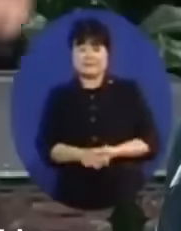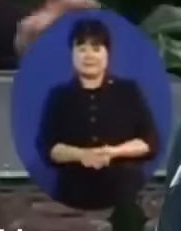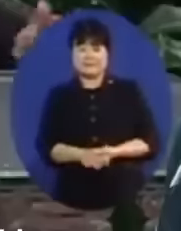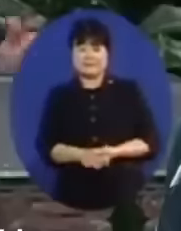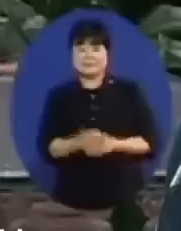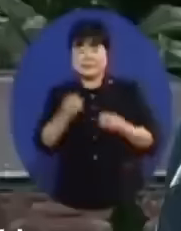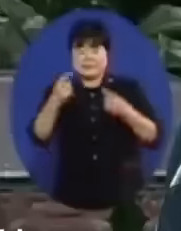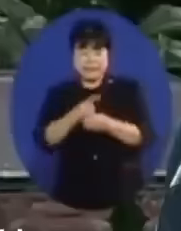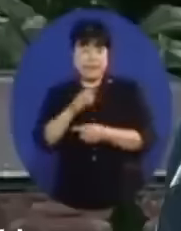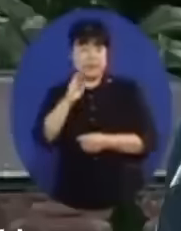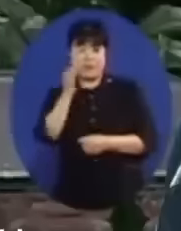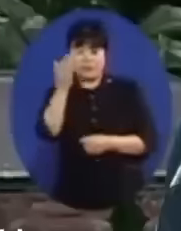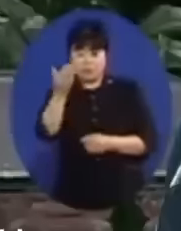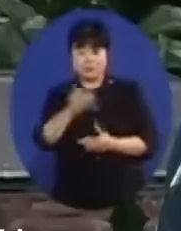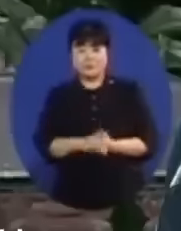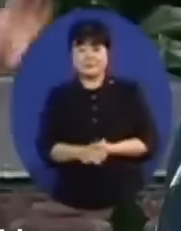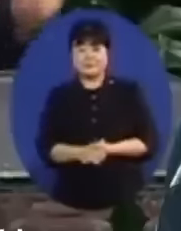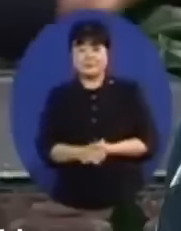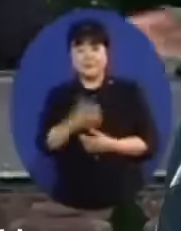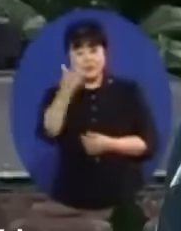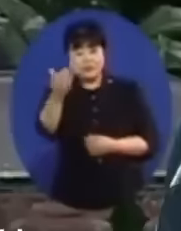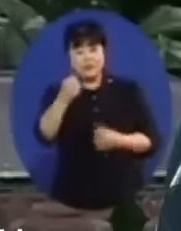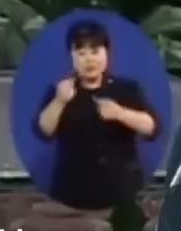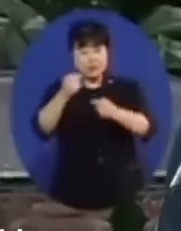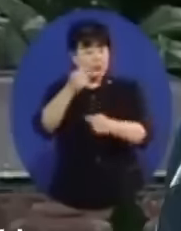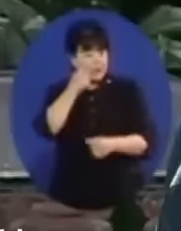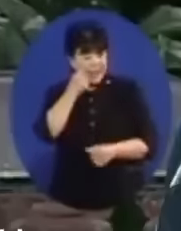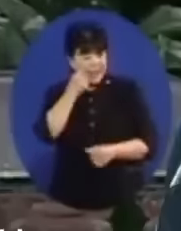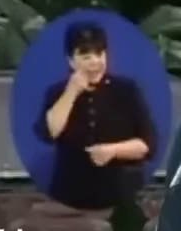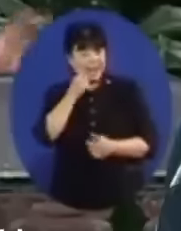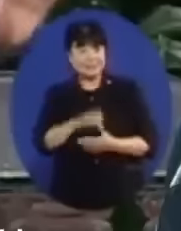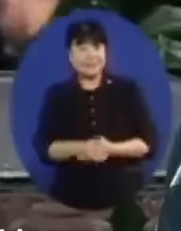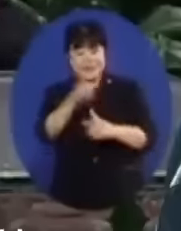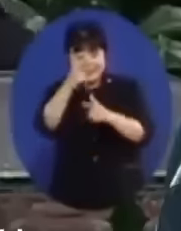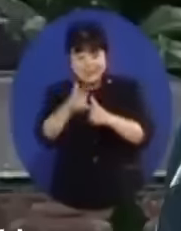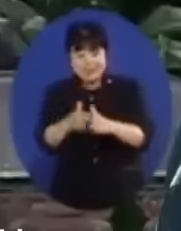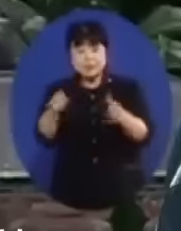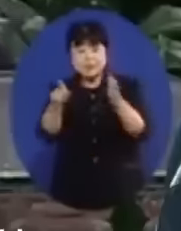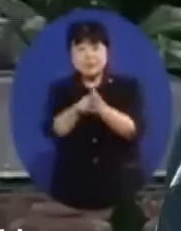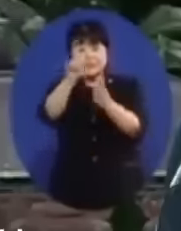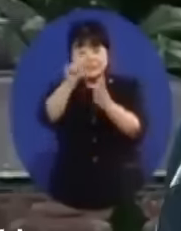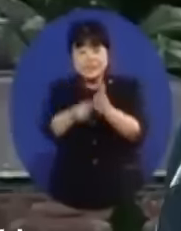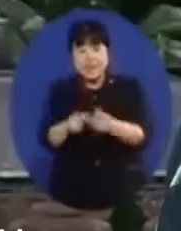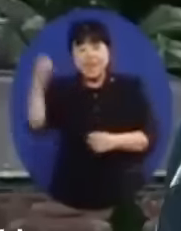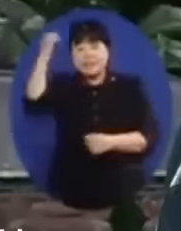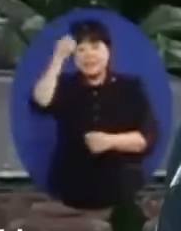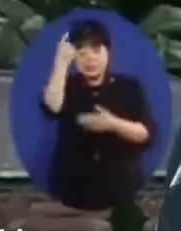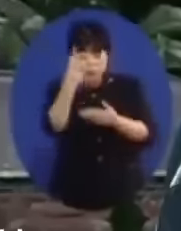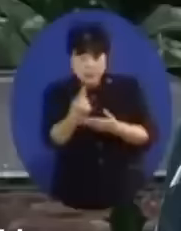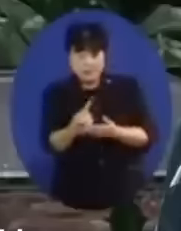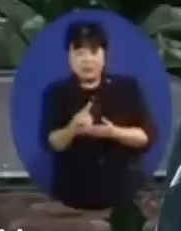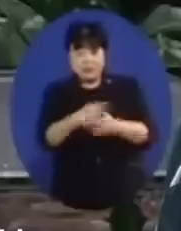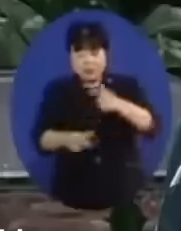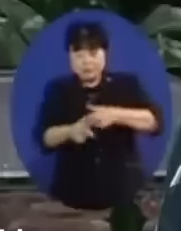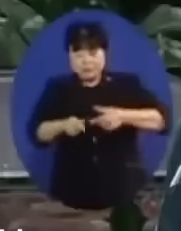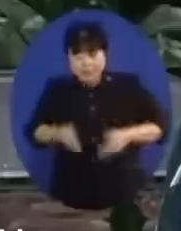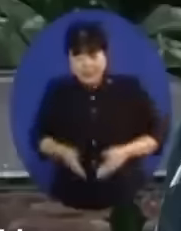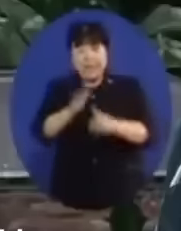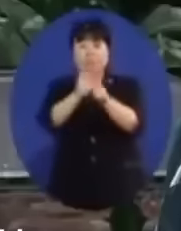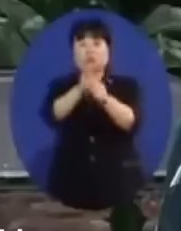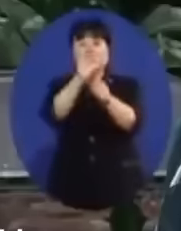새 사람이 되게 만드는 것입니다. 여러분의 힘으로 안 됩니다. 예수님을 믿을 때 성령이 오셔서 거듭나게